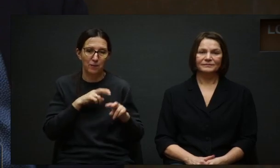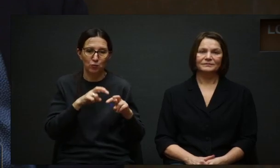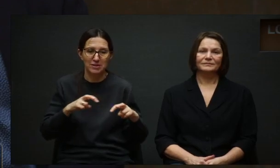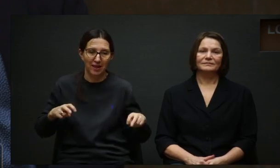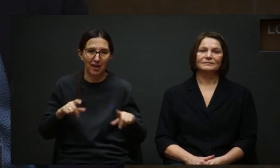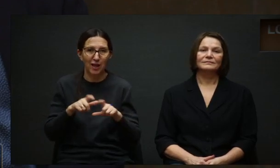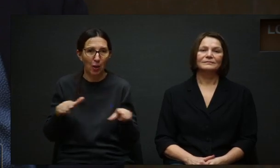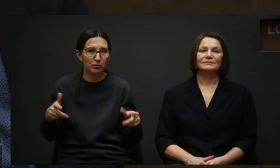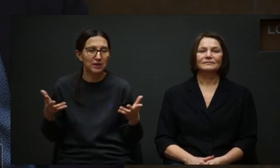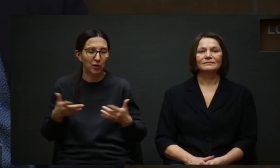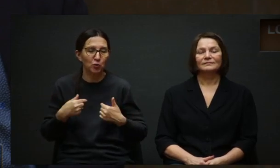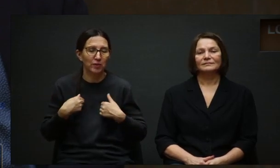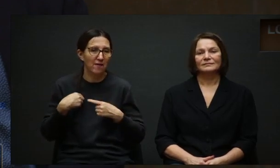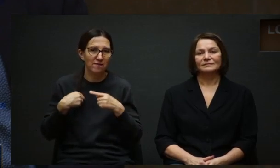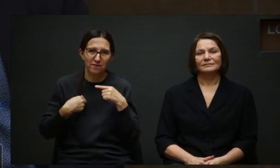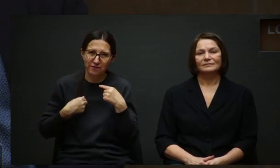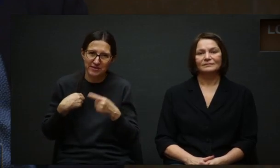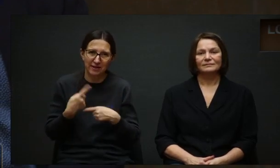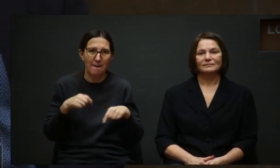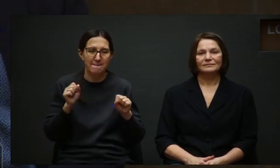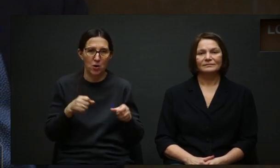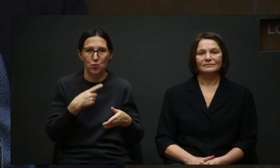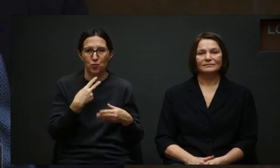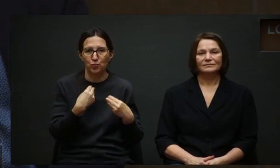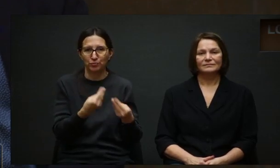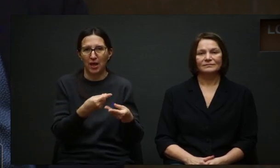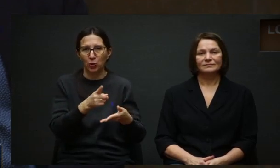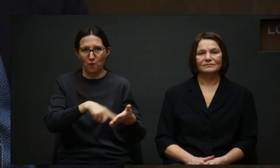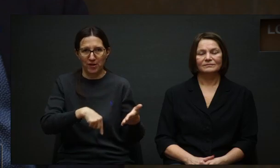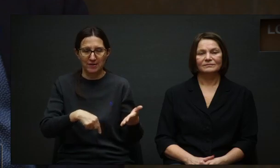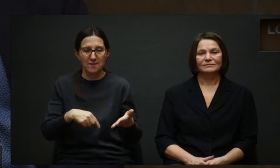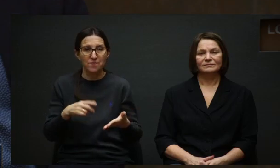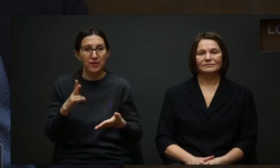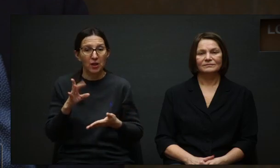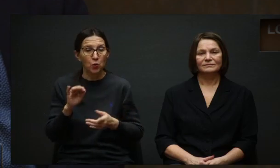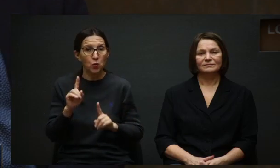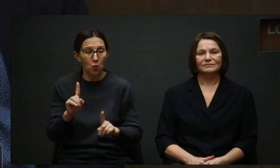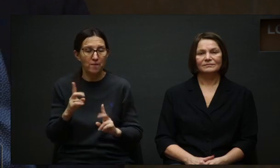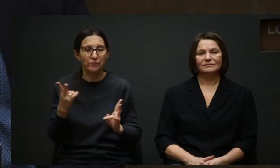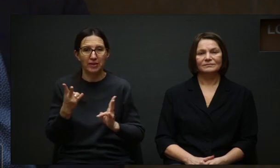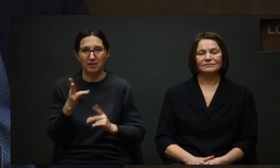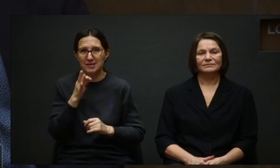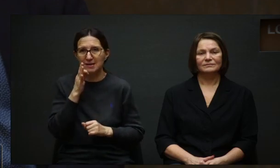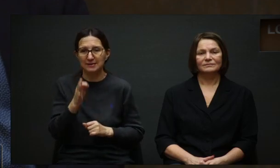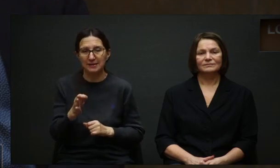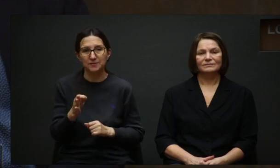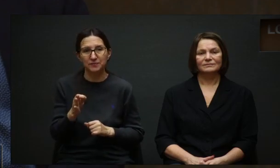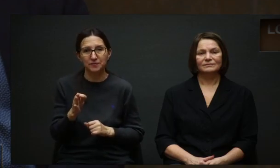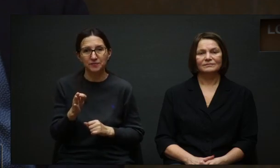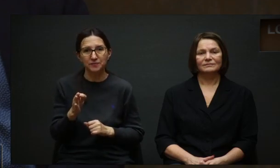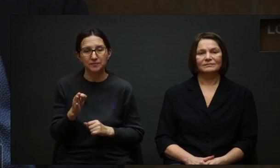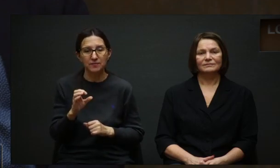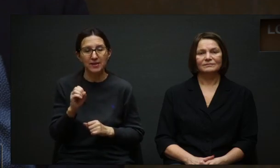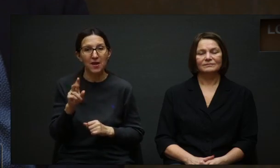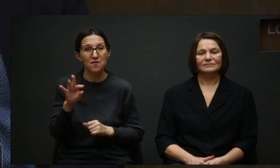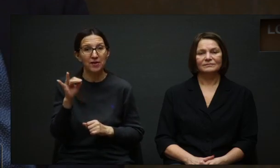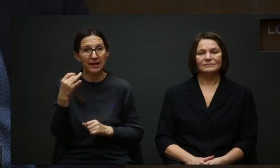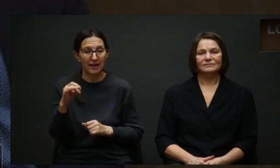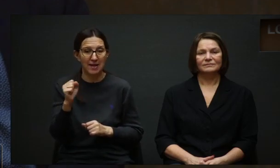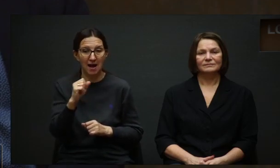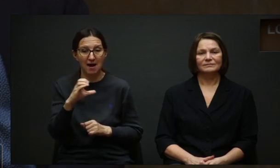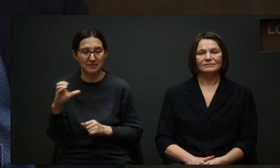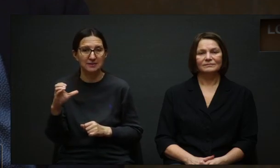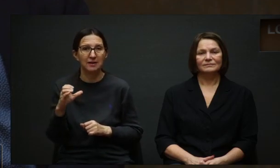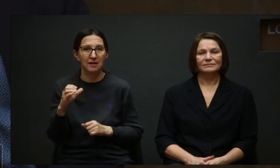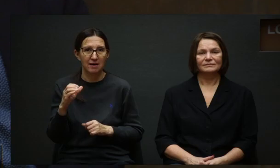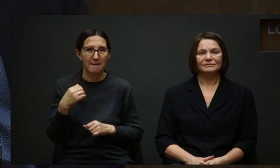люди, которым я всегда могу доверить. Хотя надо сказать, что Евгения Асса, мы поделились